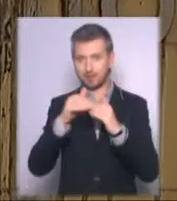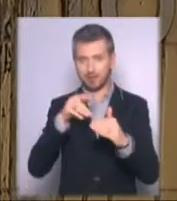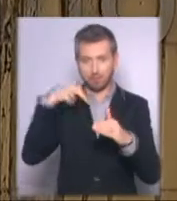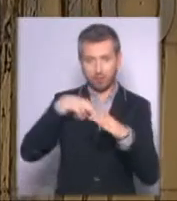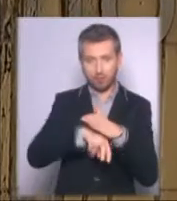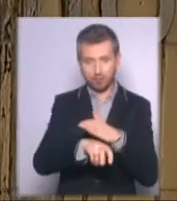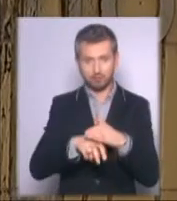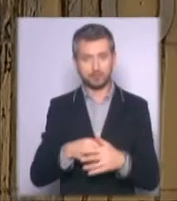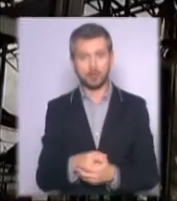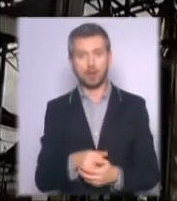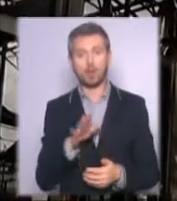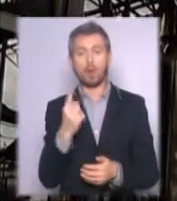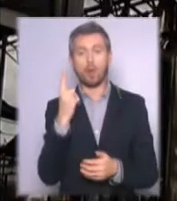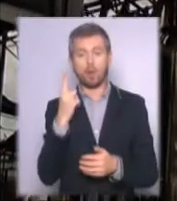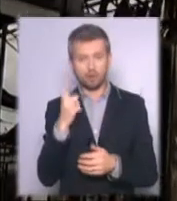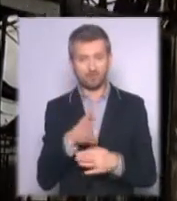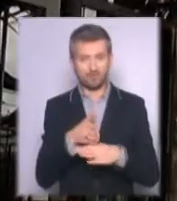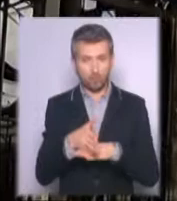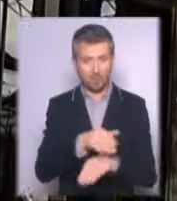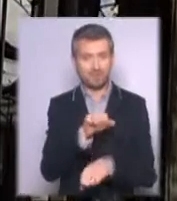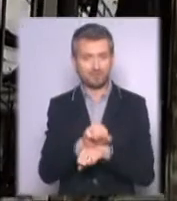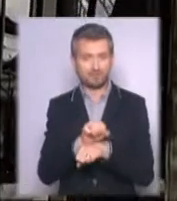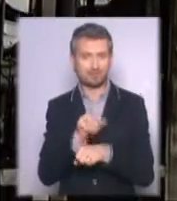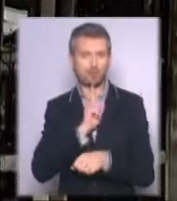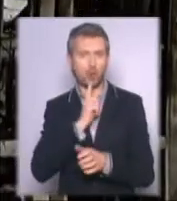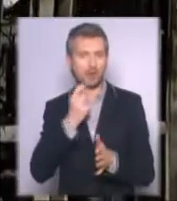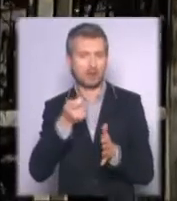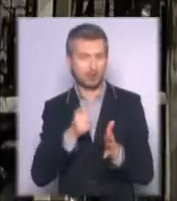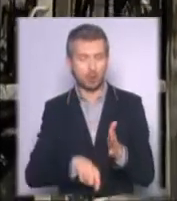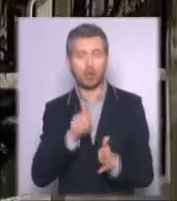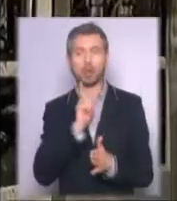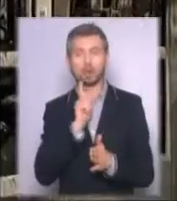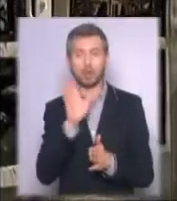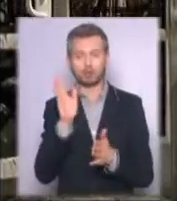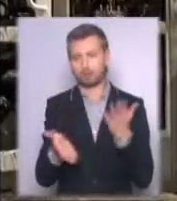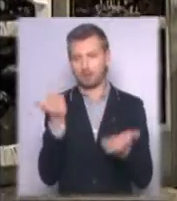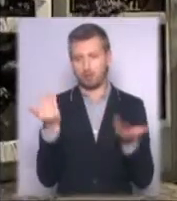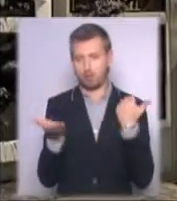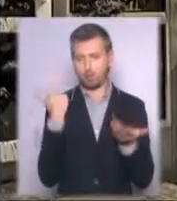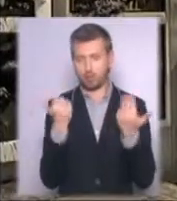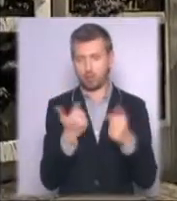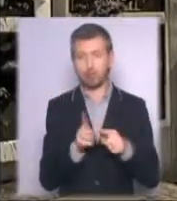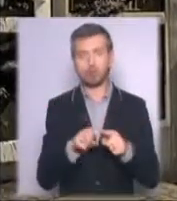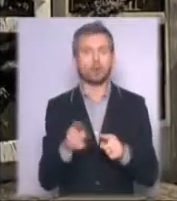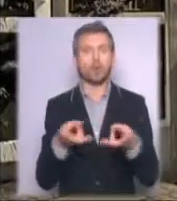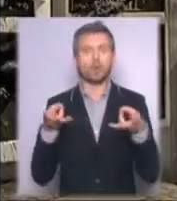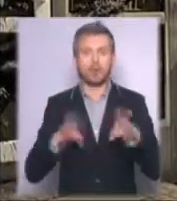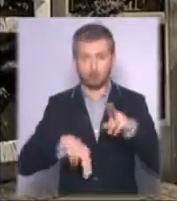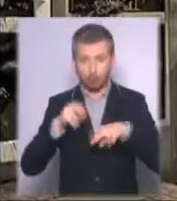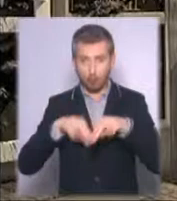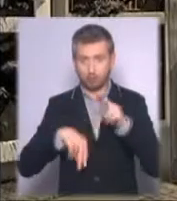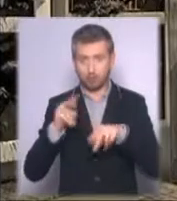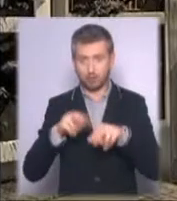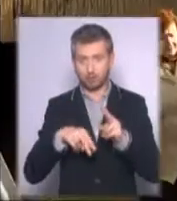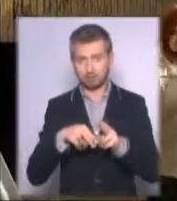Позняки. Один з вестибюлів станції тимчасово зачинено, поки власники кіосків проводитимуть демонтажні роботи, оскільки залишки конструкції несуть реальну